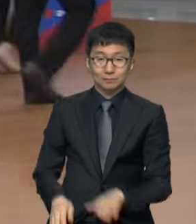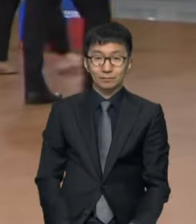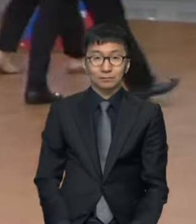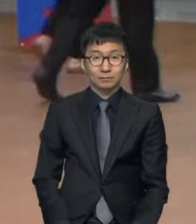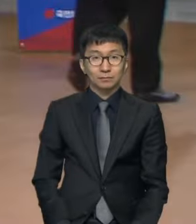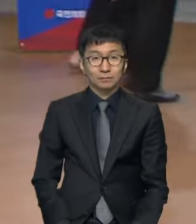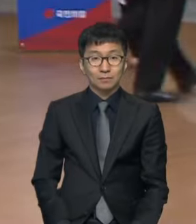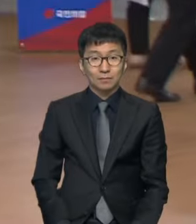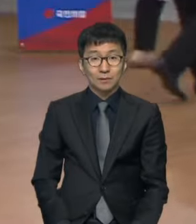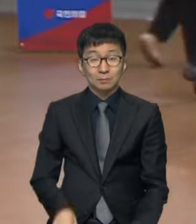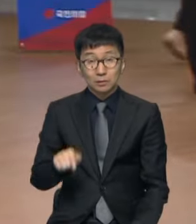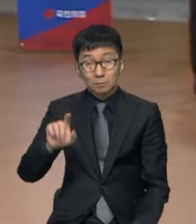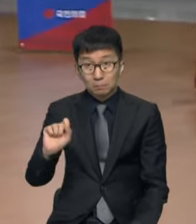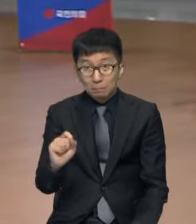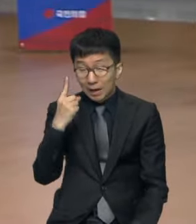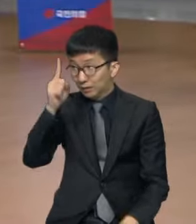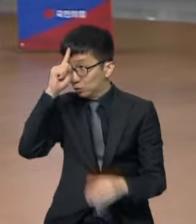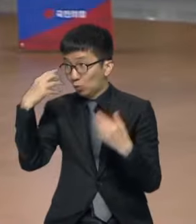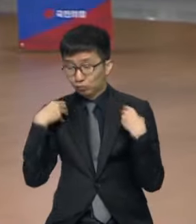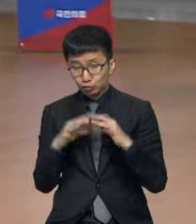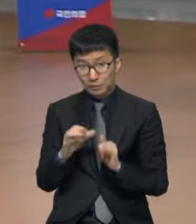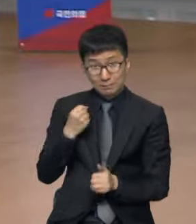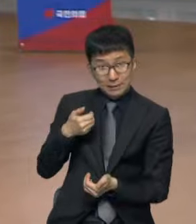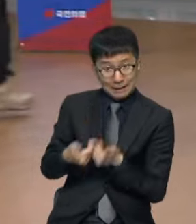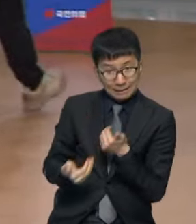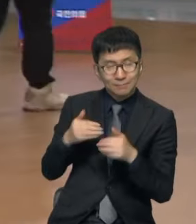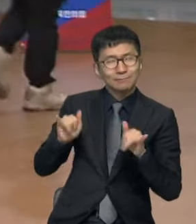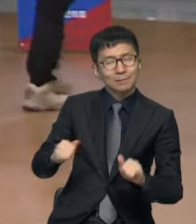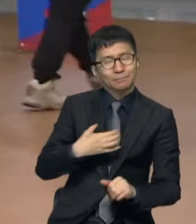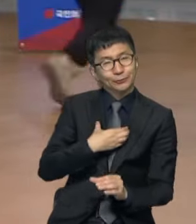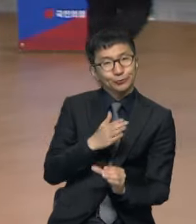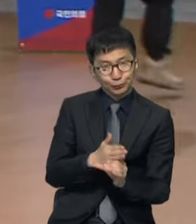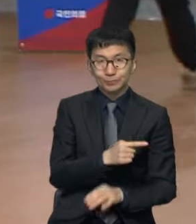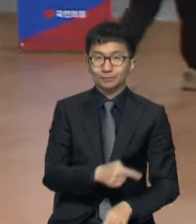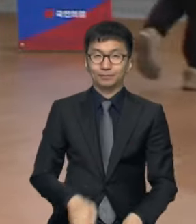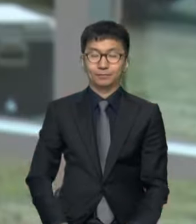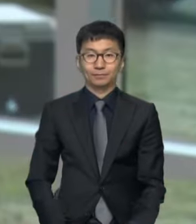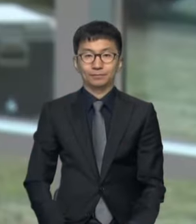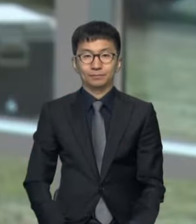상황이 당정 갈등으로 번지는 건 좀 경계하는 듯한 발언을 했습니다.